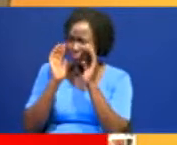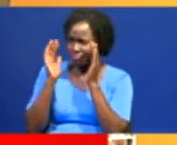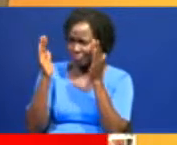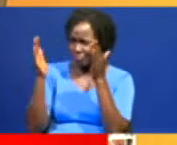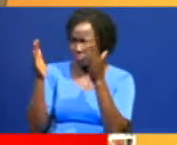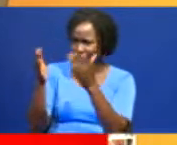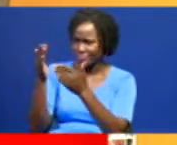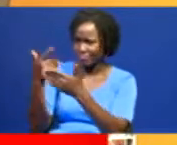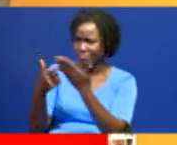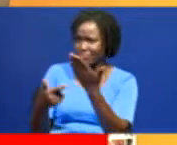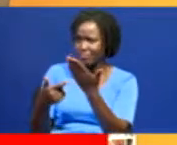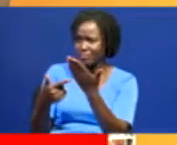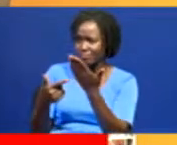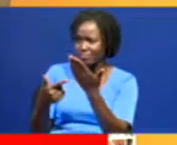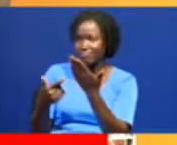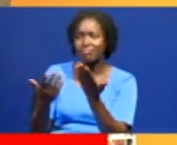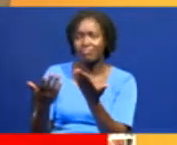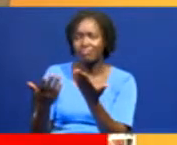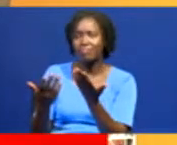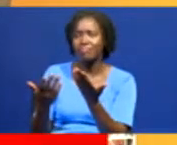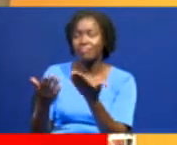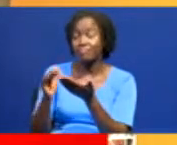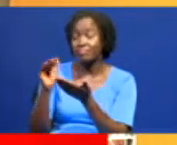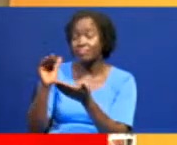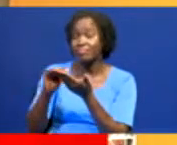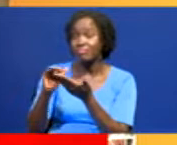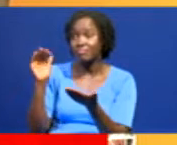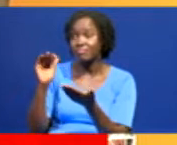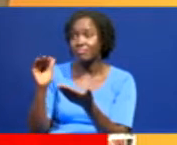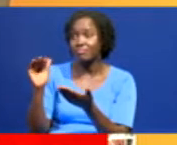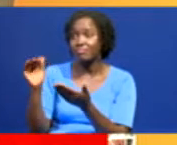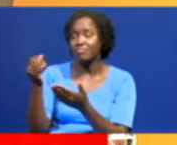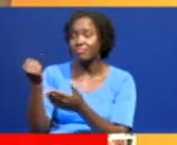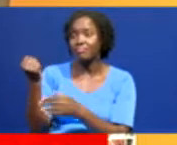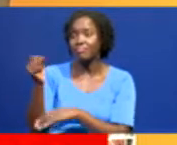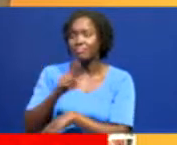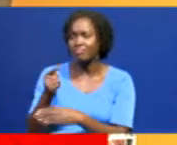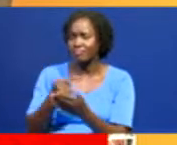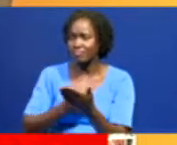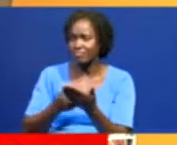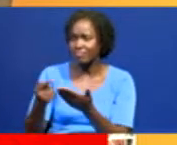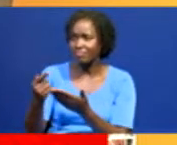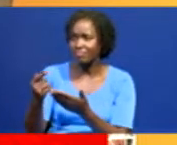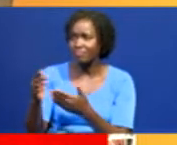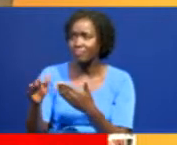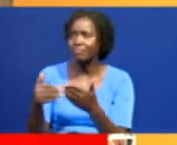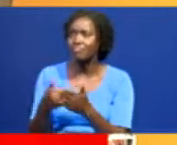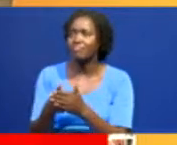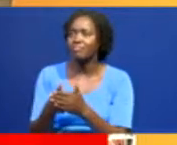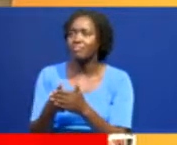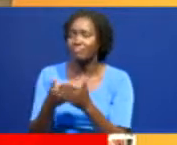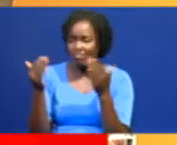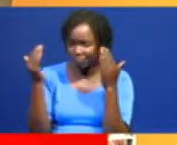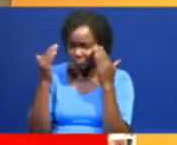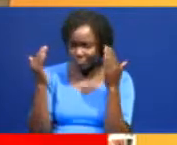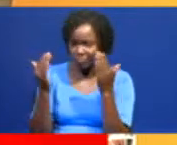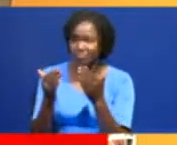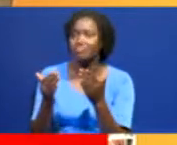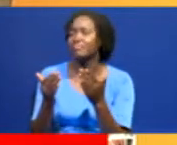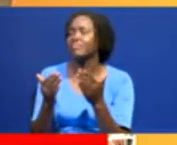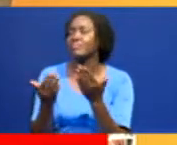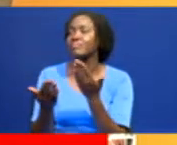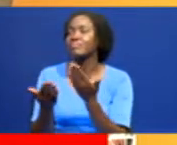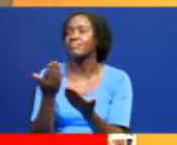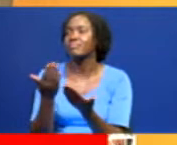ni mambo yapi ambayo tunaangalia sana. Mm. Tukakuta kwamba kwa siku tano wiki mzima ambayo iko, tunaangalia mambo ambayo